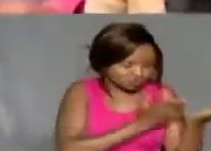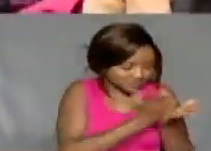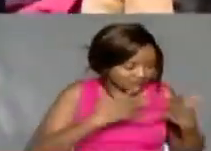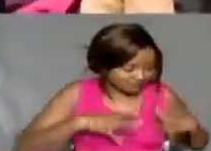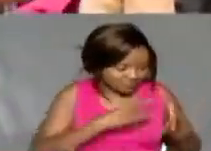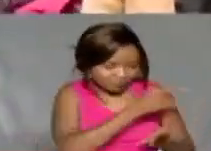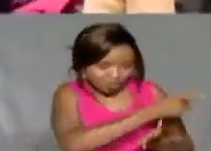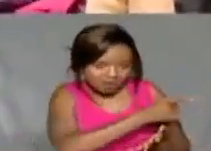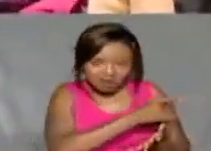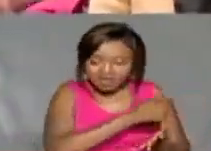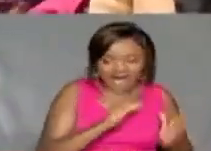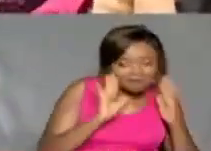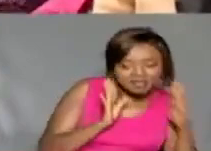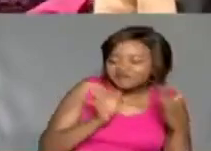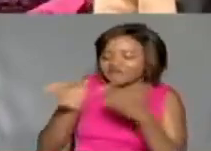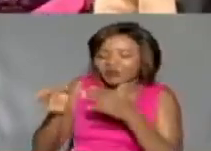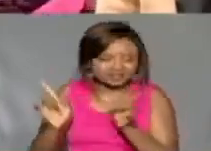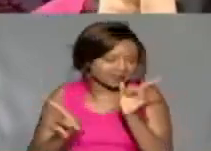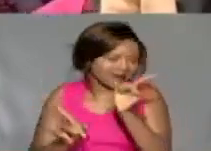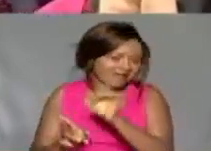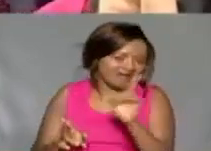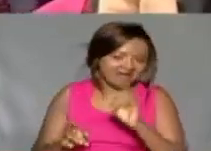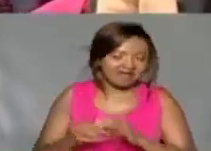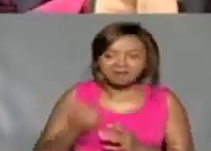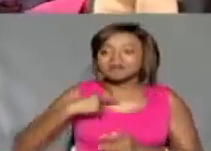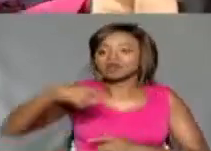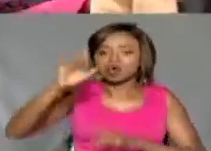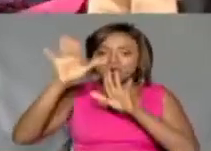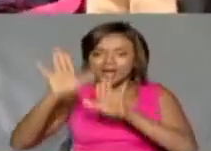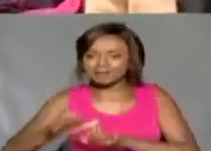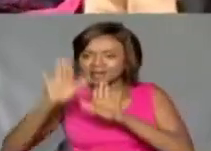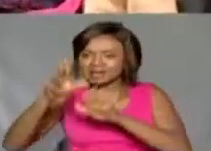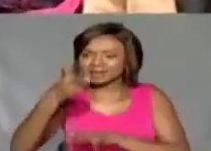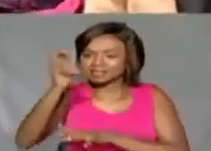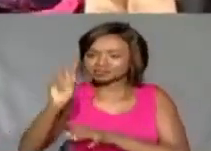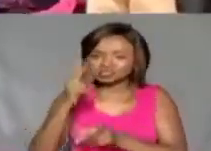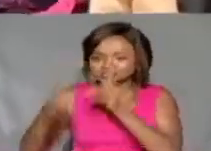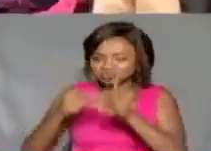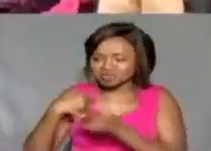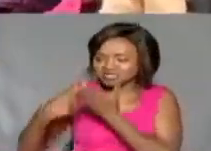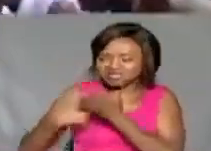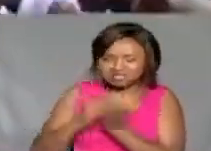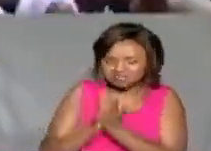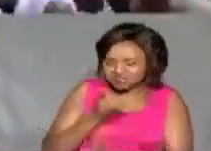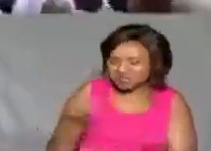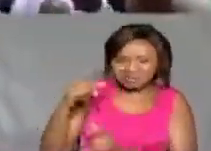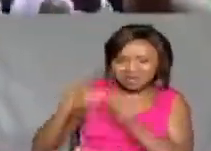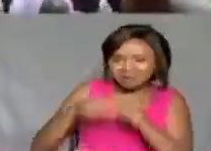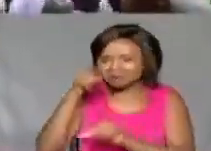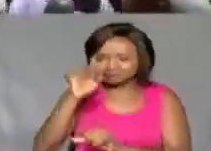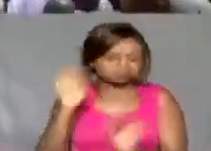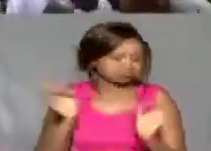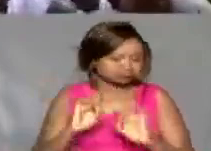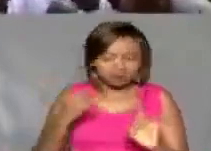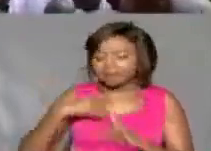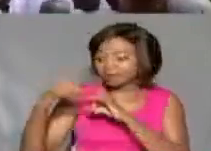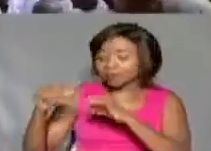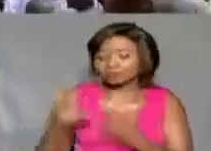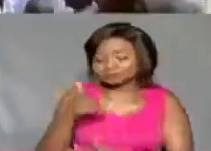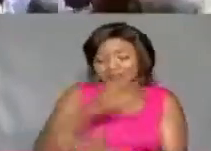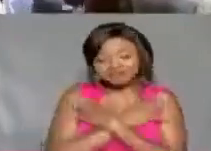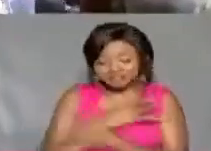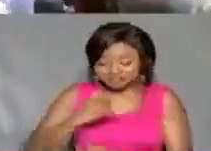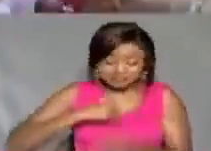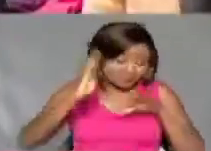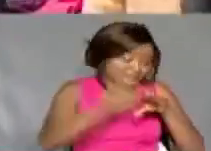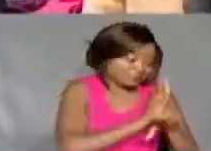Uhuru Kenyatta na kuendesha manifesto ya Jubilee, ati mimi niende nianze mjadala na wao na ugomvi na wao. I want to tell them, my friends, I am